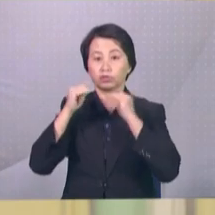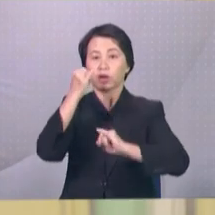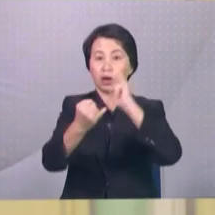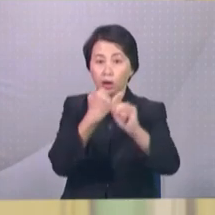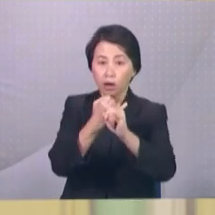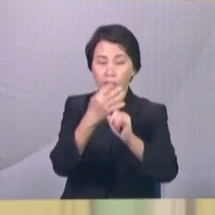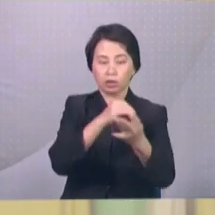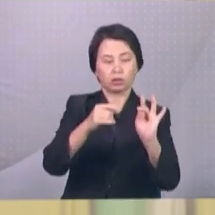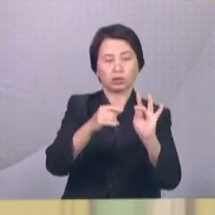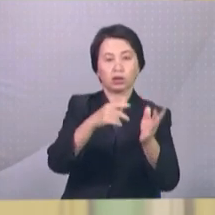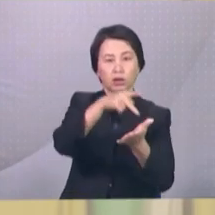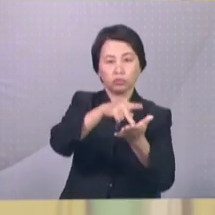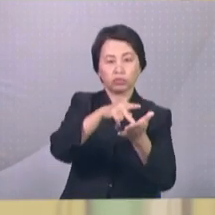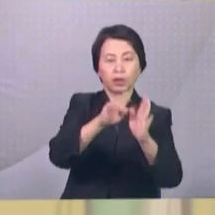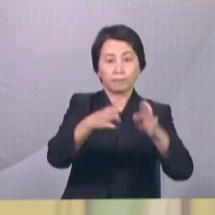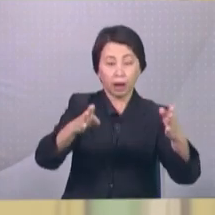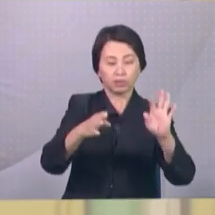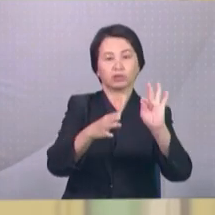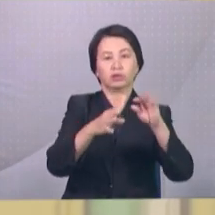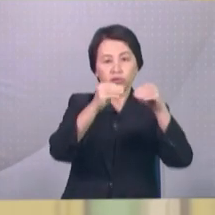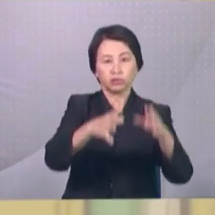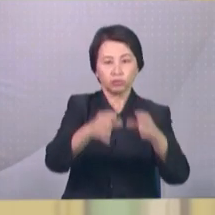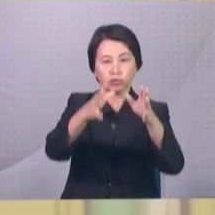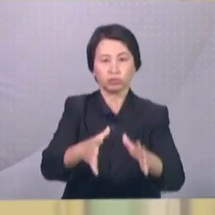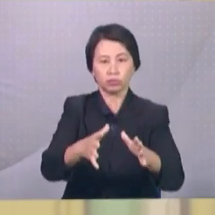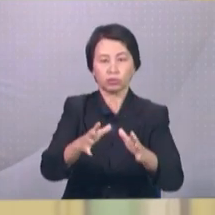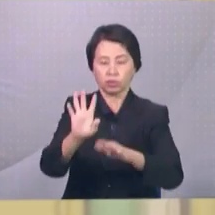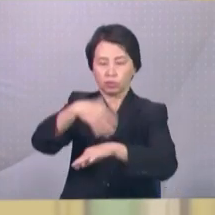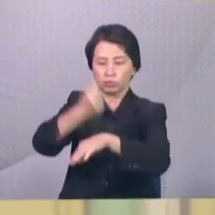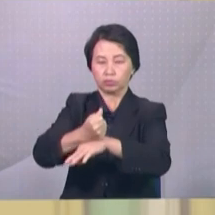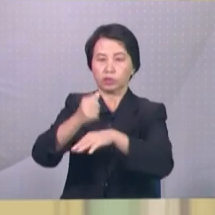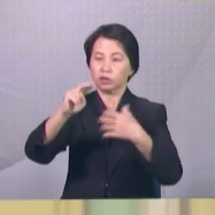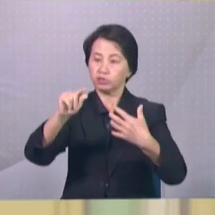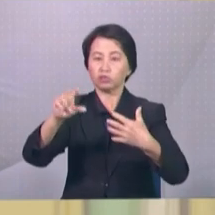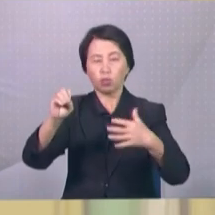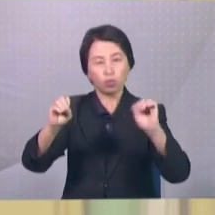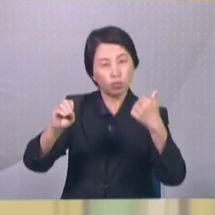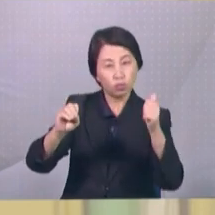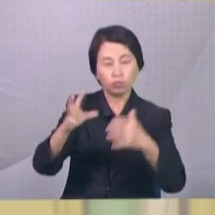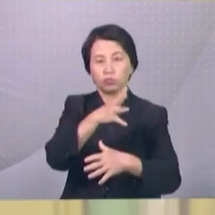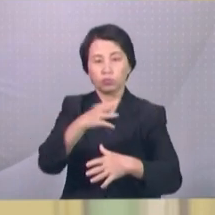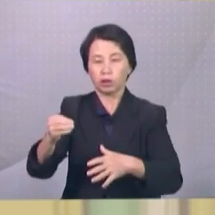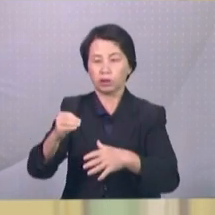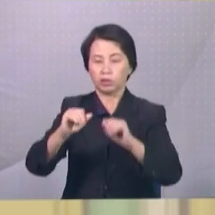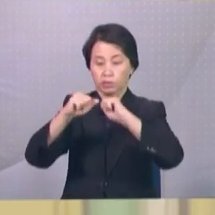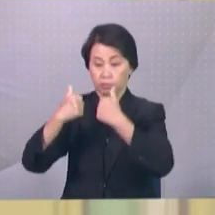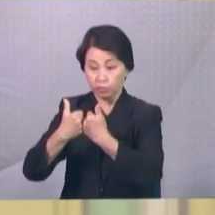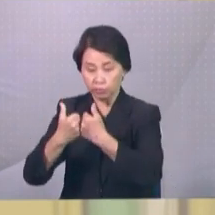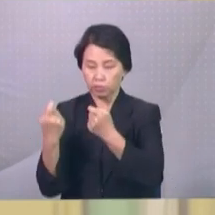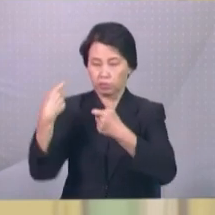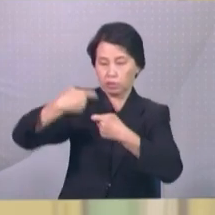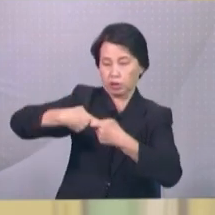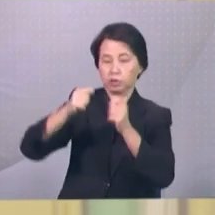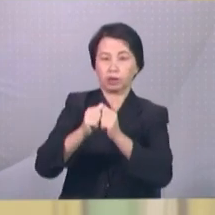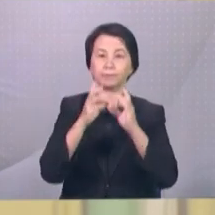dan Pusat Bahasa, Guru, Pertubuhan Bukan Kerajaan NGO dan persatuan yang berkaitan